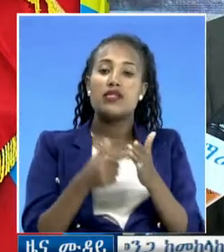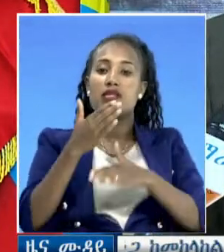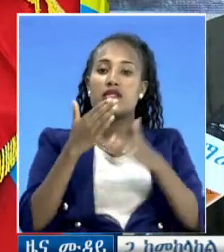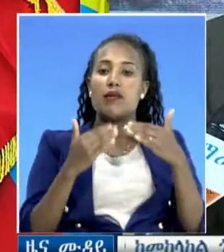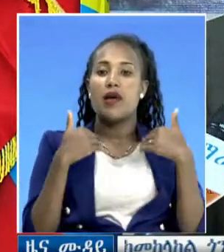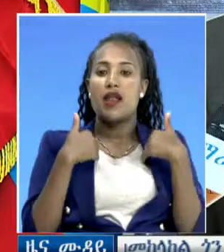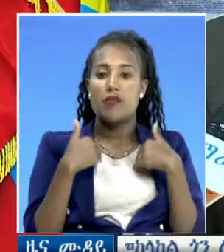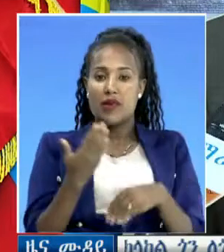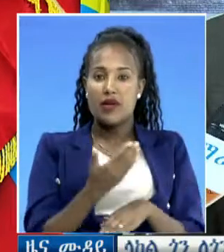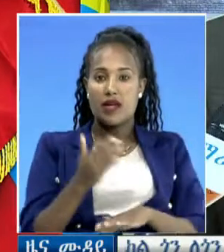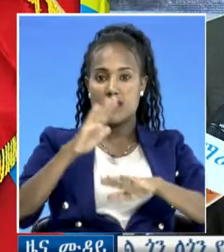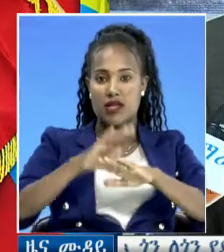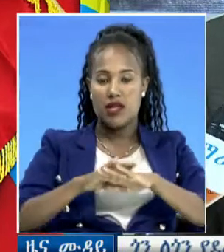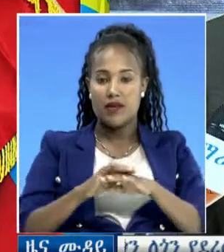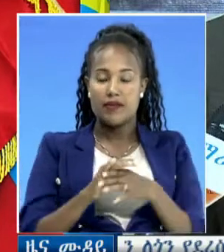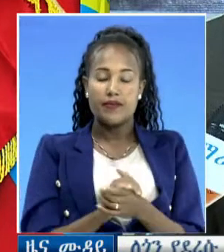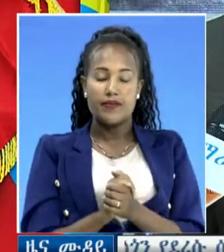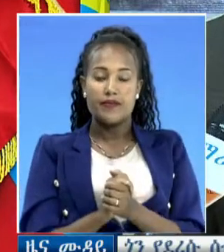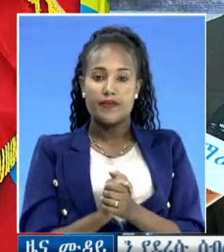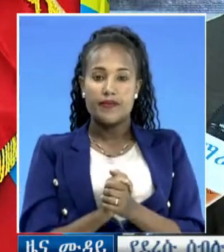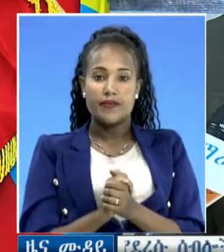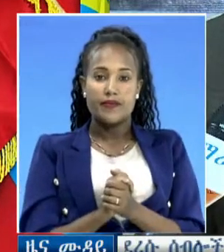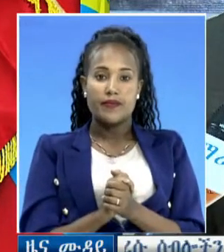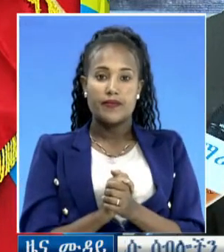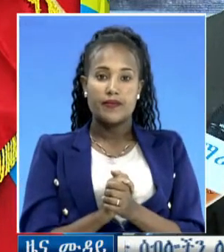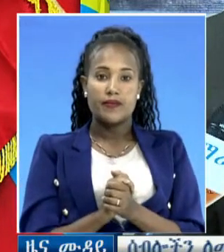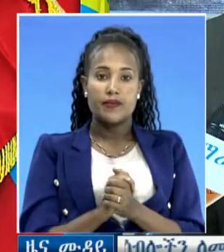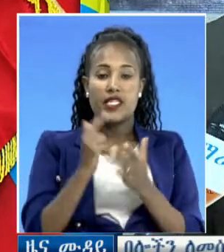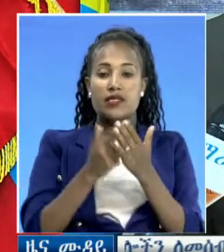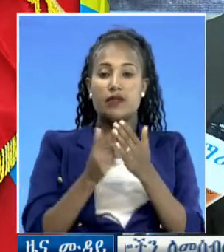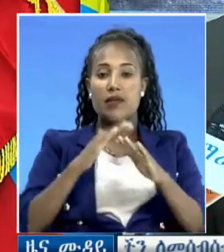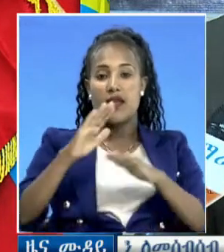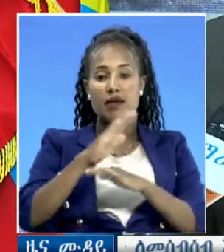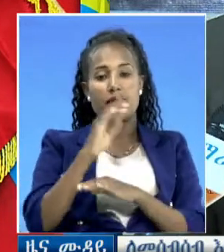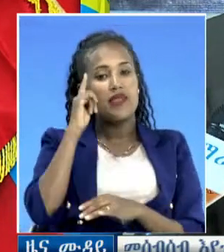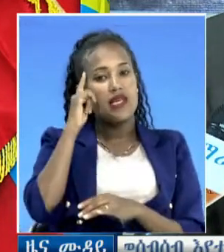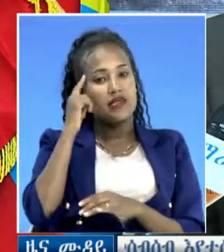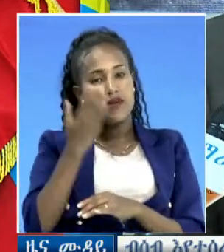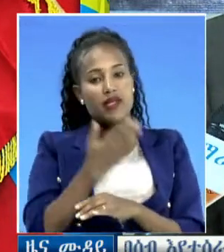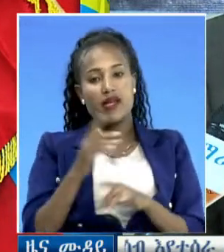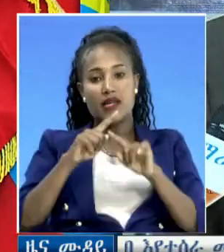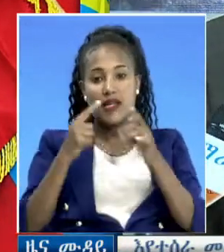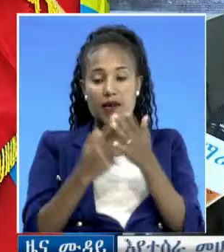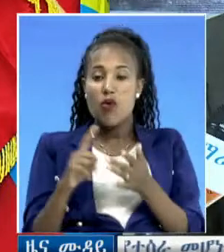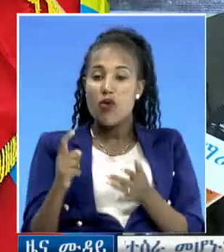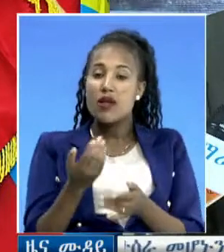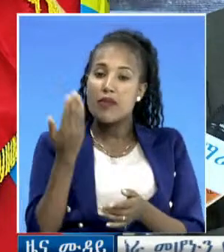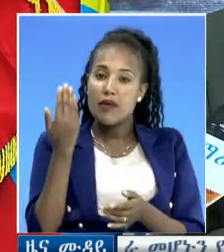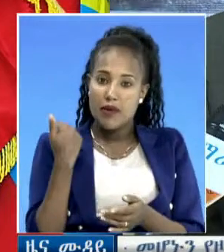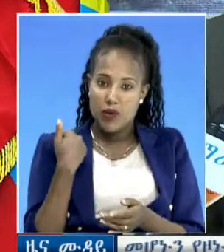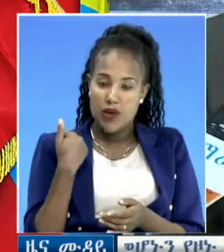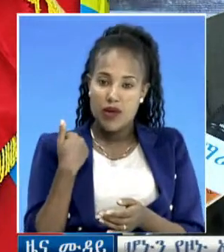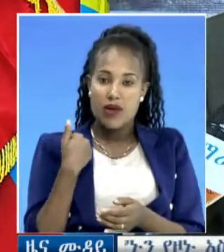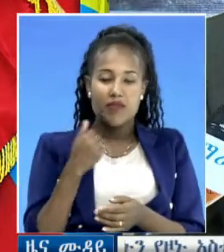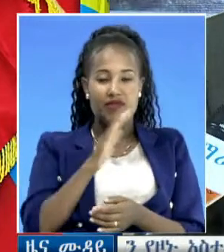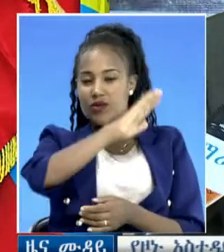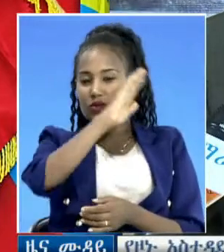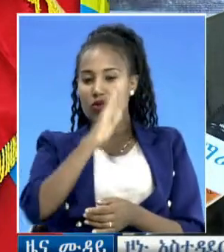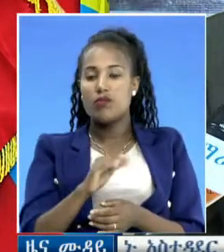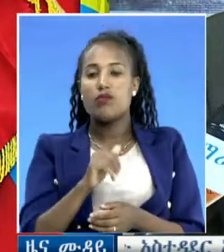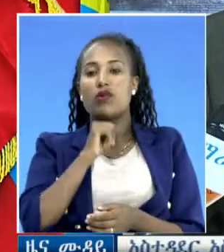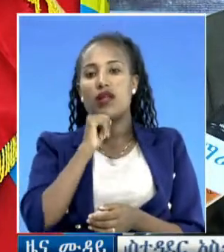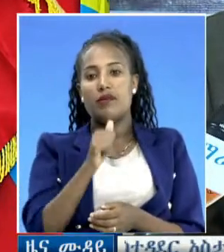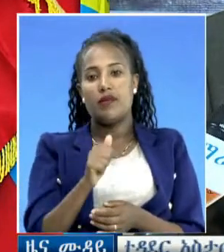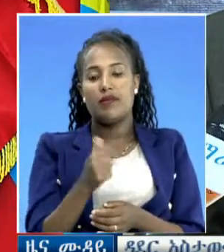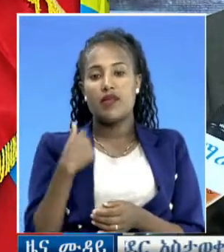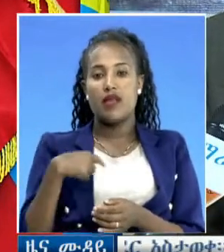ላይ ያለው። በነገራችን ላይ እዚህም ደረጃ ላይ ያለው ከዚህ በላይ ነው የሚታሰበው። ነገር ግን ይሄ መሆን ነበረበት ወይ? በፍጹም መሆን